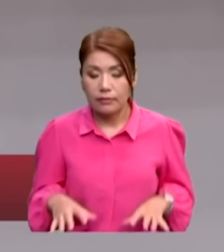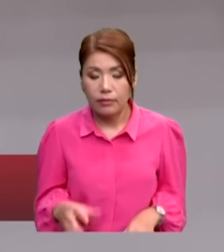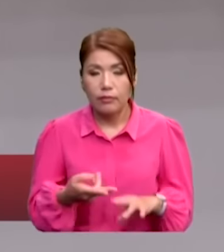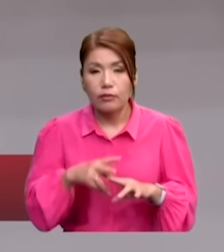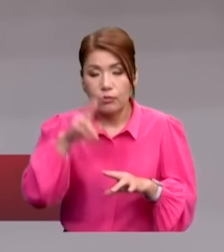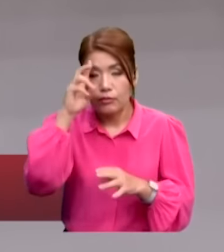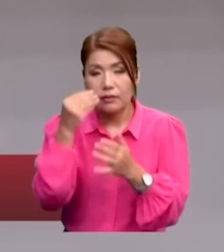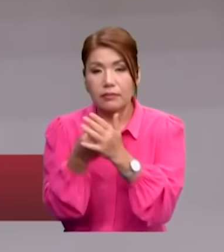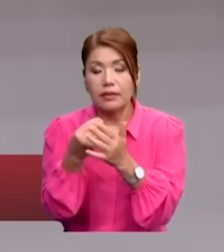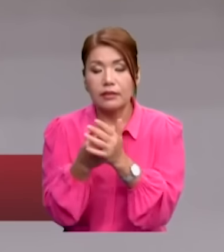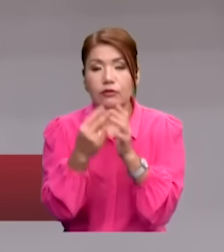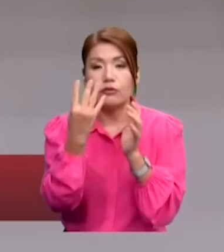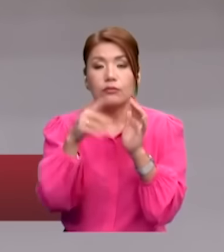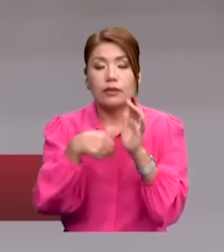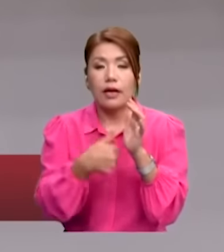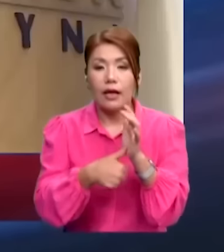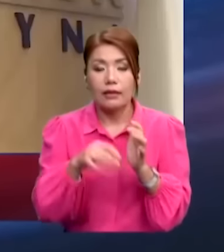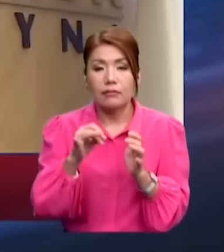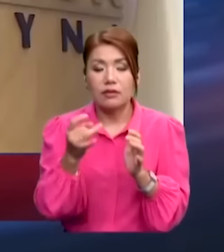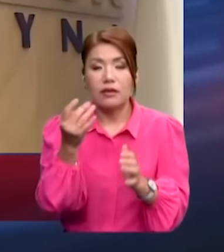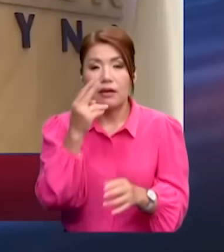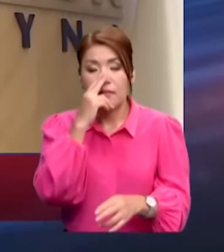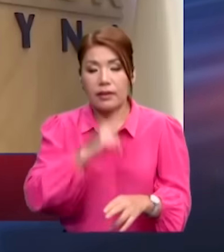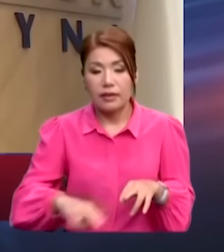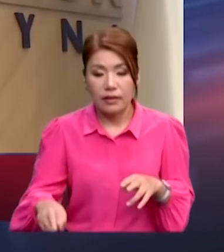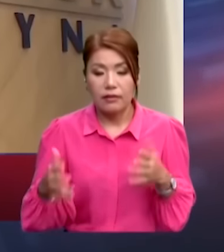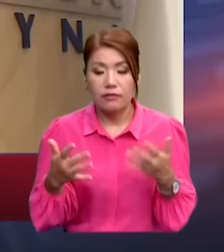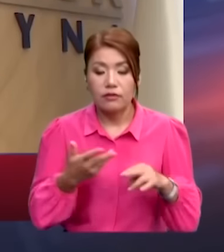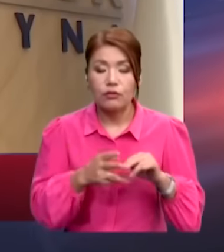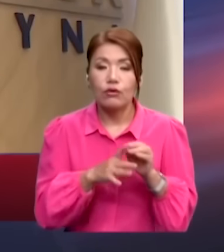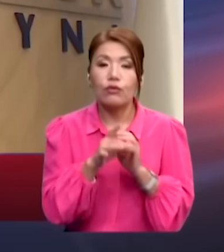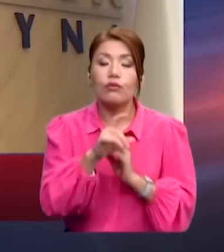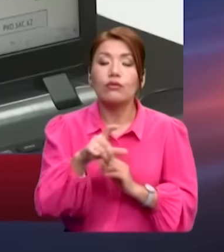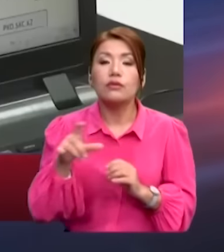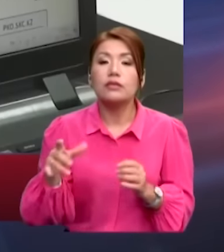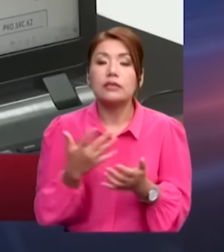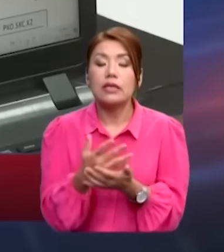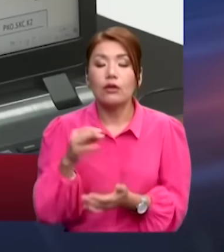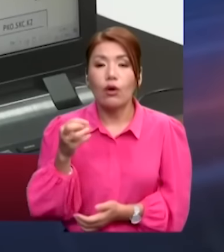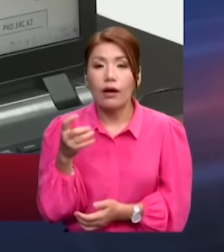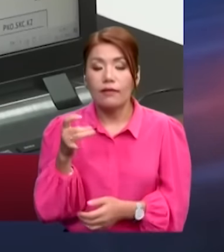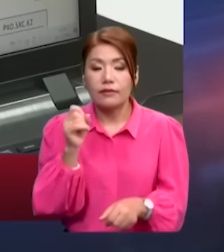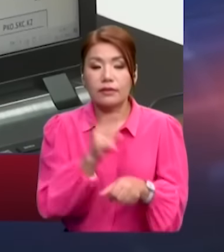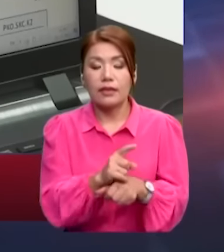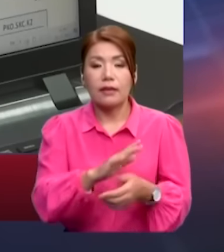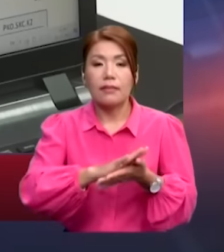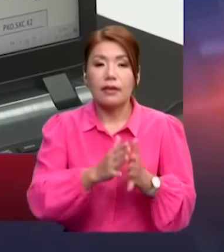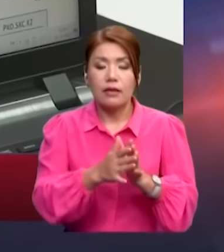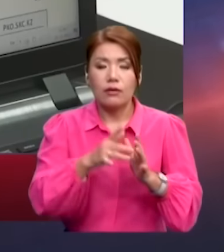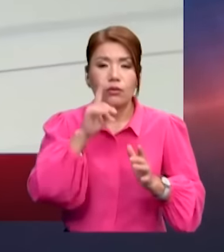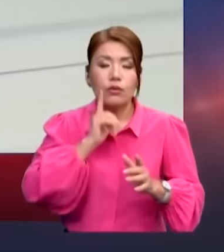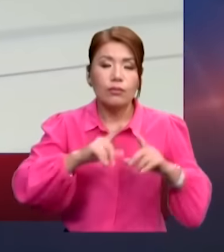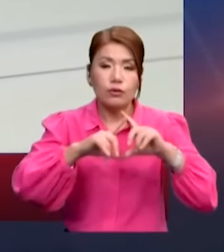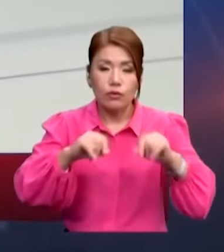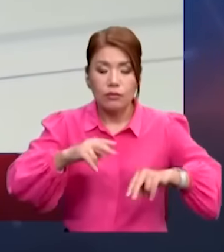бюджет 4,6 миллиард теңгесін қағылды. Самұрық қазынадағы жүректілер тіпті Тоқаевтың өзі тапсырған жайлы мектепті дұрыс сала